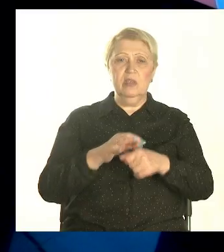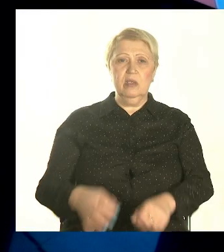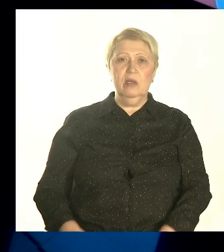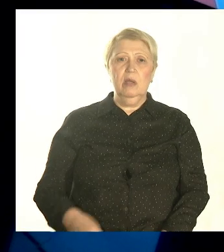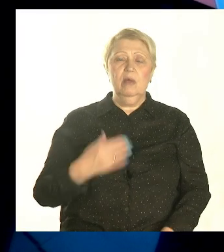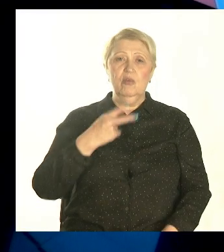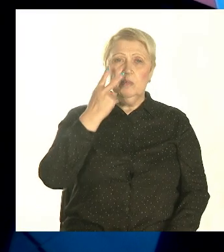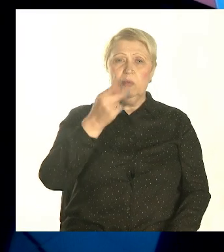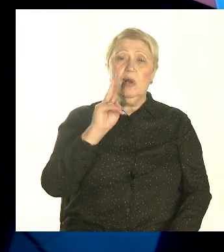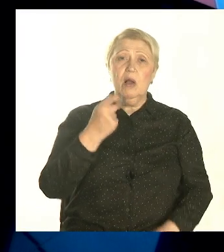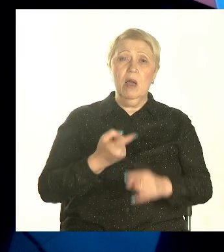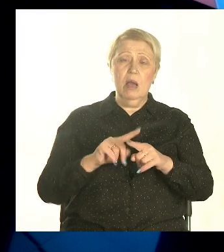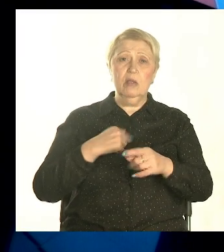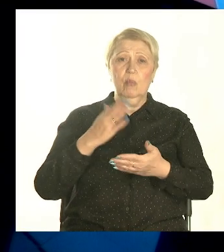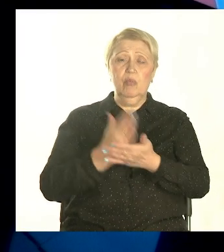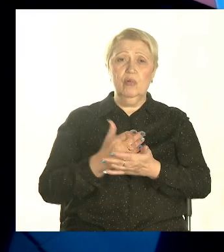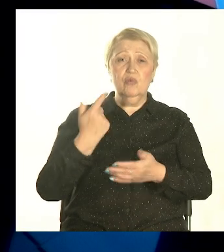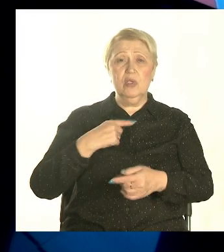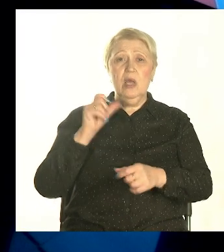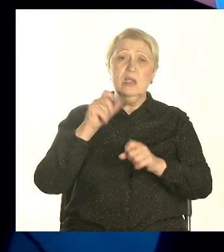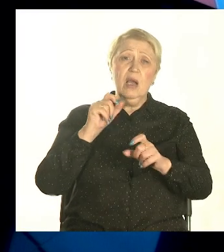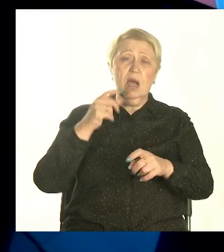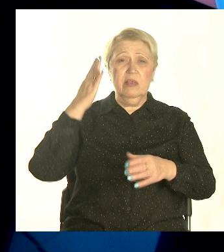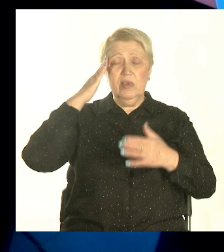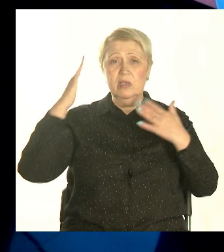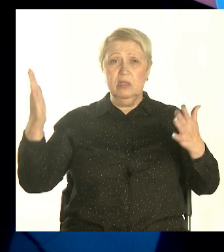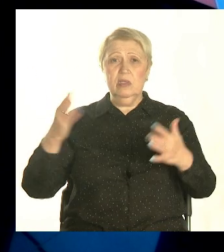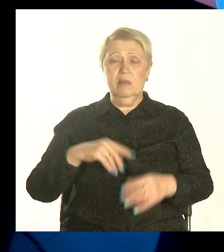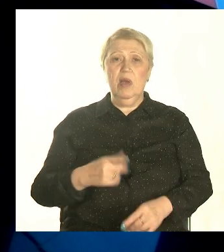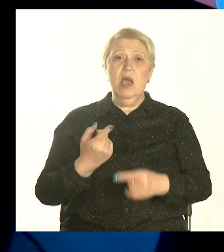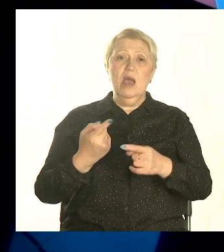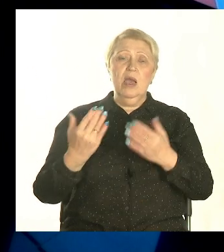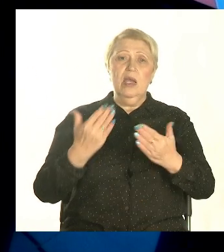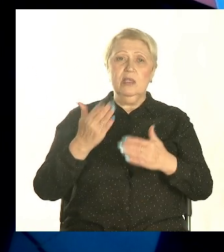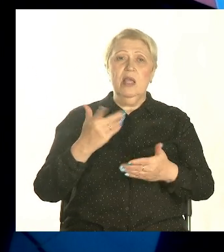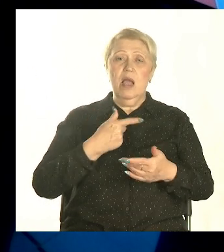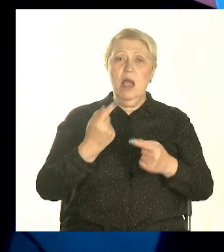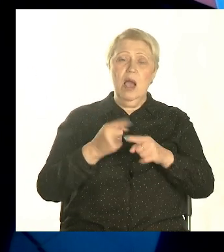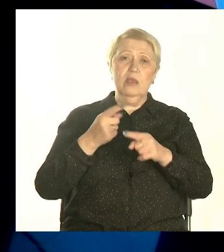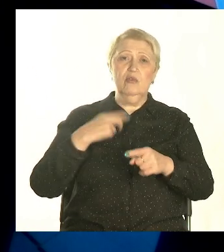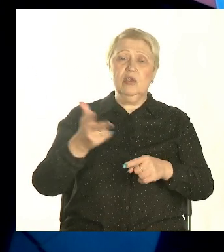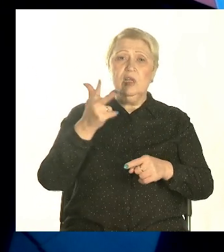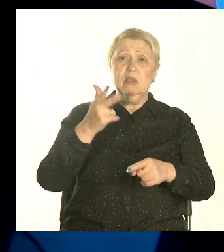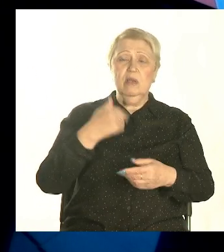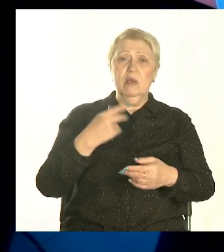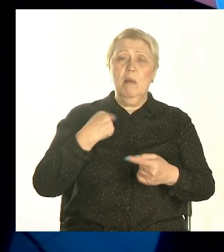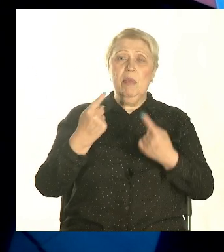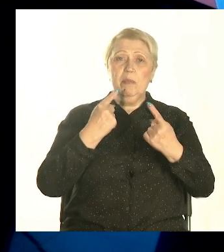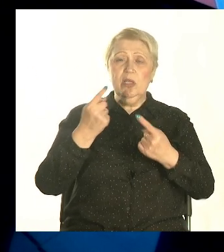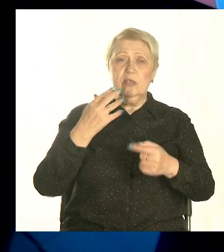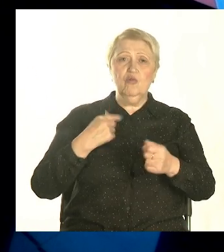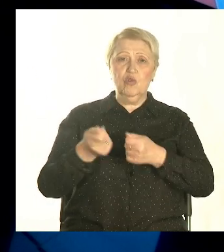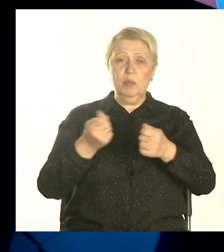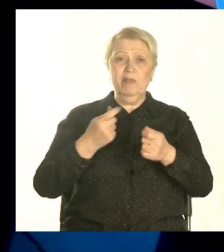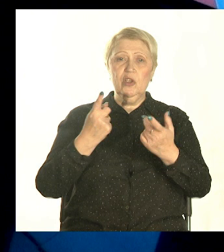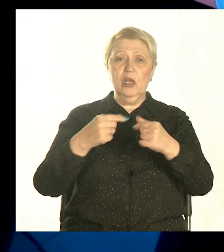это будет, потому что, опять-таки, загадывать, вот если так транслировать все, что там я пообщался с управляющими компаниями, еще с кем-то,